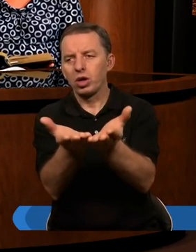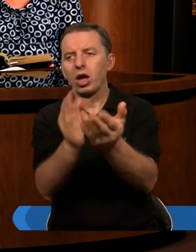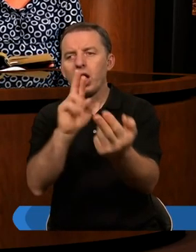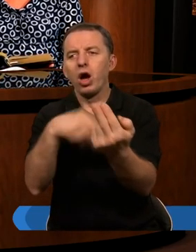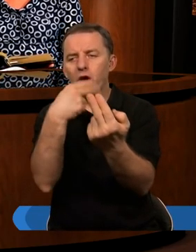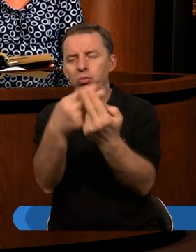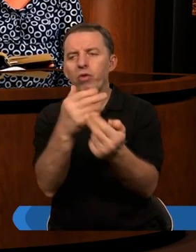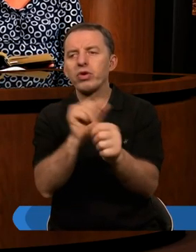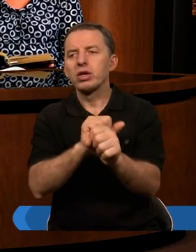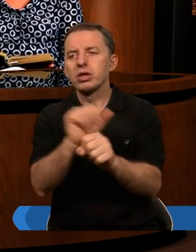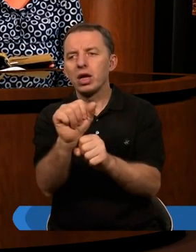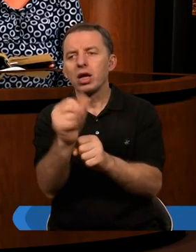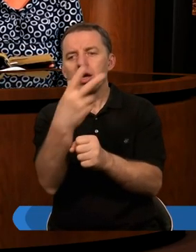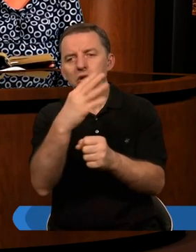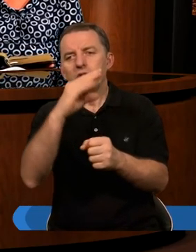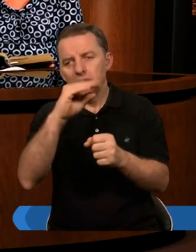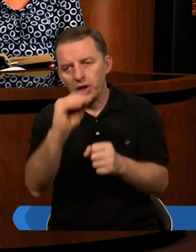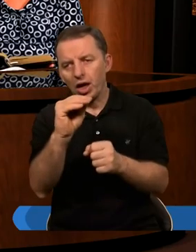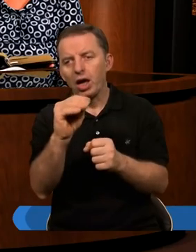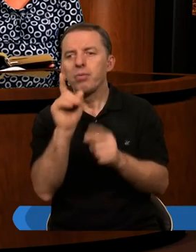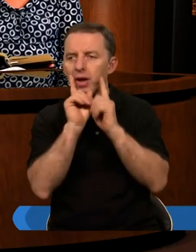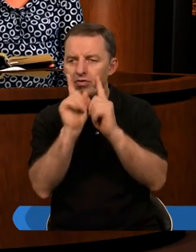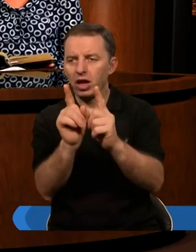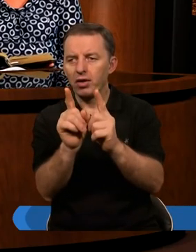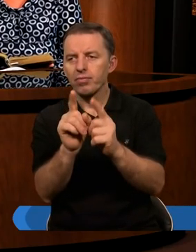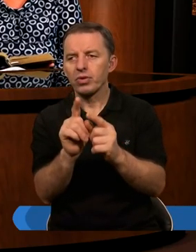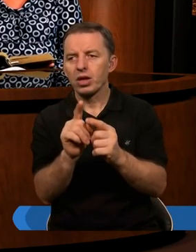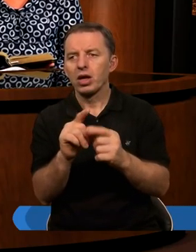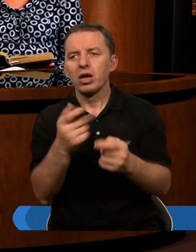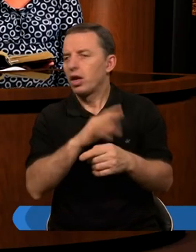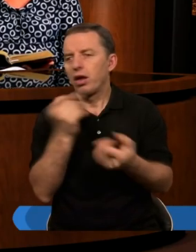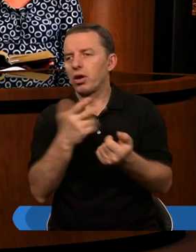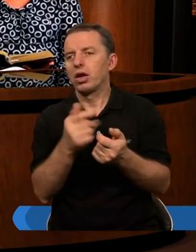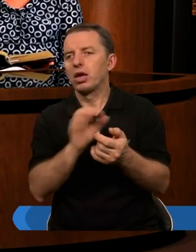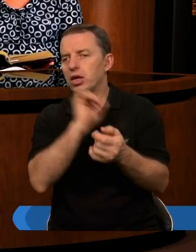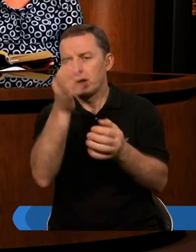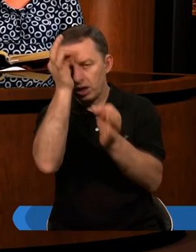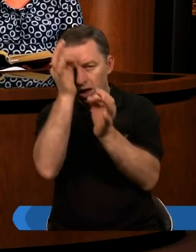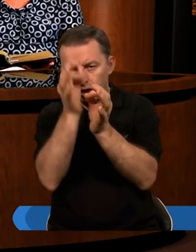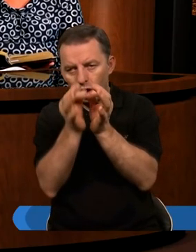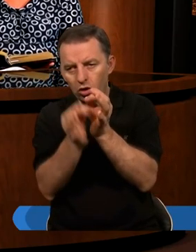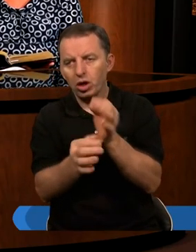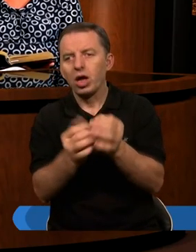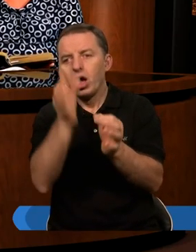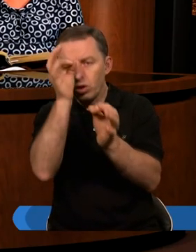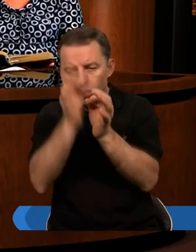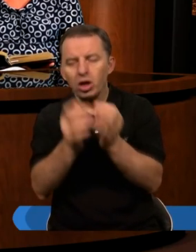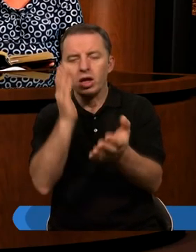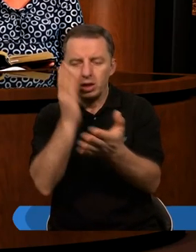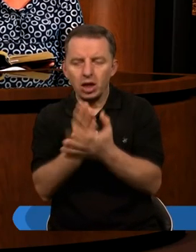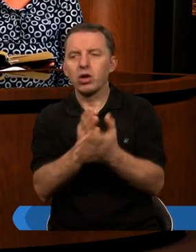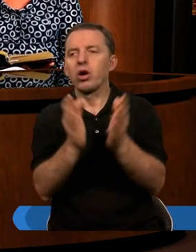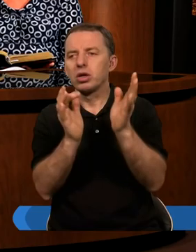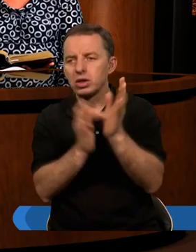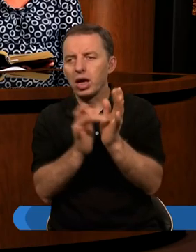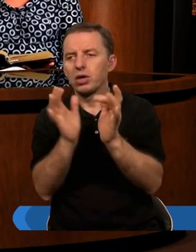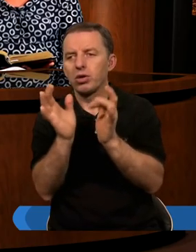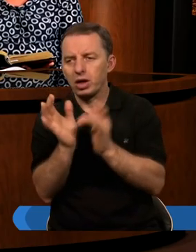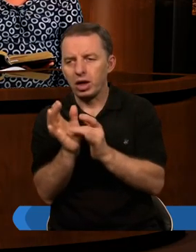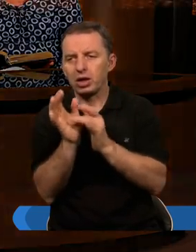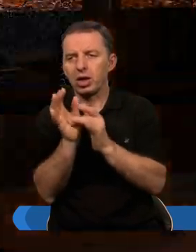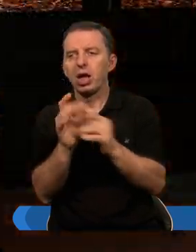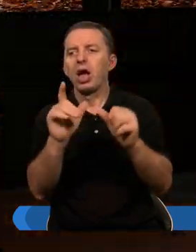Odpowiedź jest na nie, prawda? Bo nikt z nas nie jest doskonały. Doskonały był tylko Jezus Chrystus.